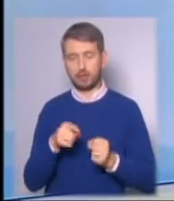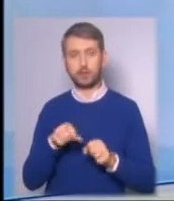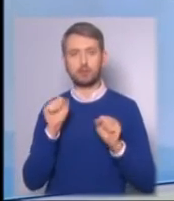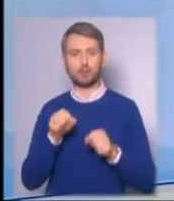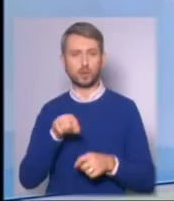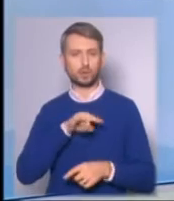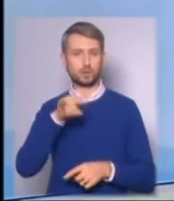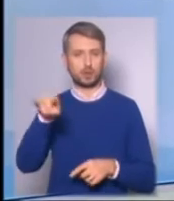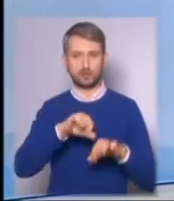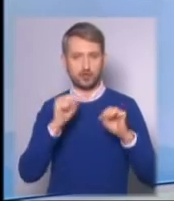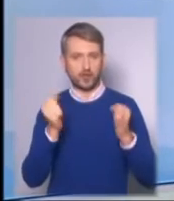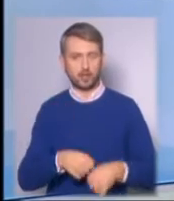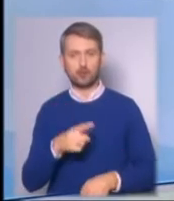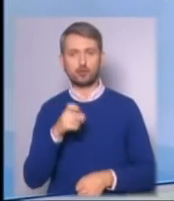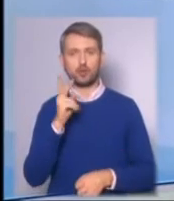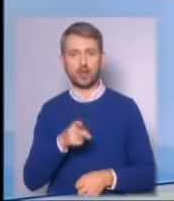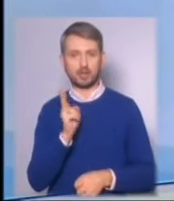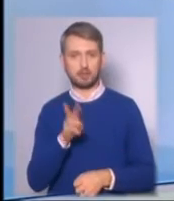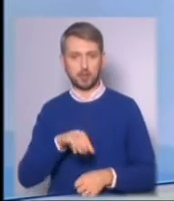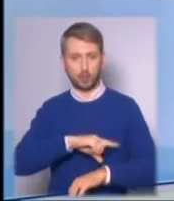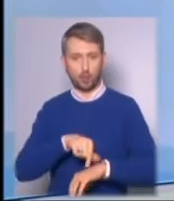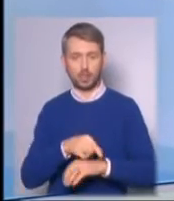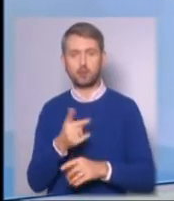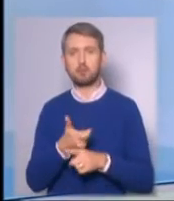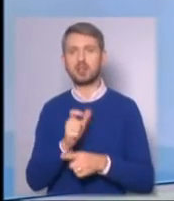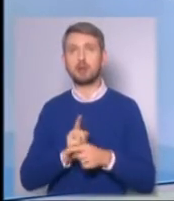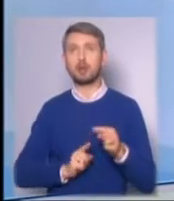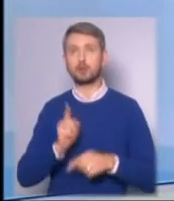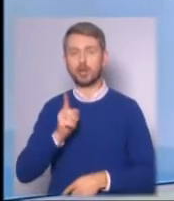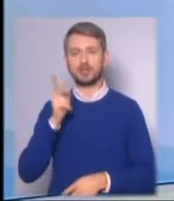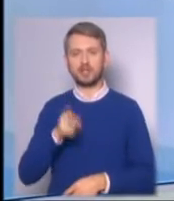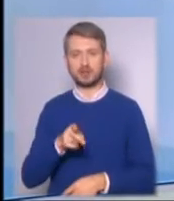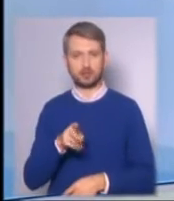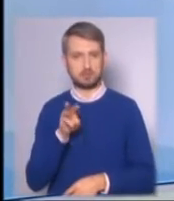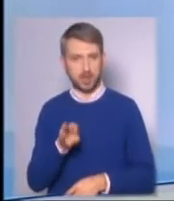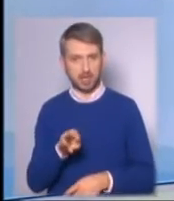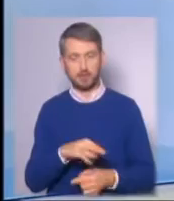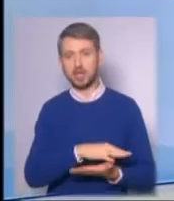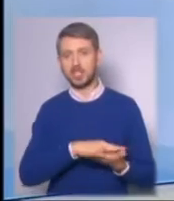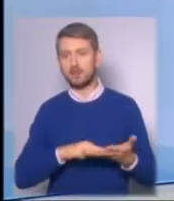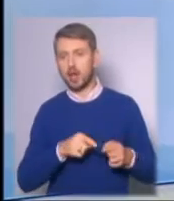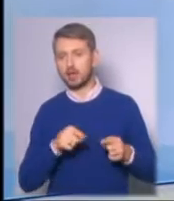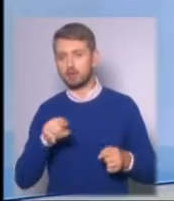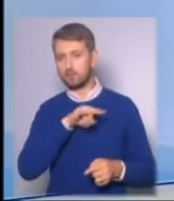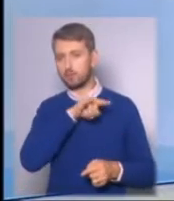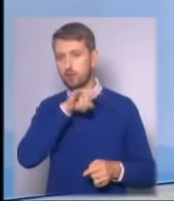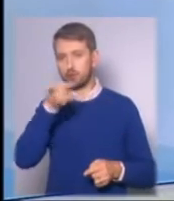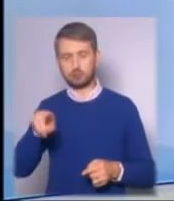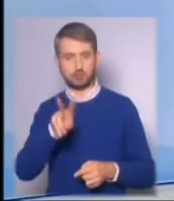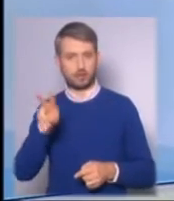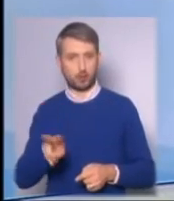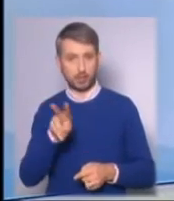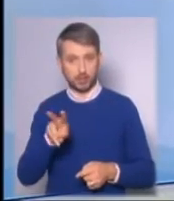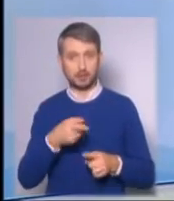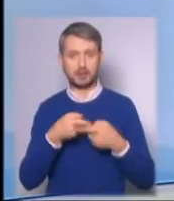швидкістю до 120 км на годину та на максимальній висоті 2000 метрів. Тривалість польоту до 2 годин. Технічні деталі у